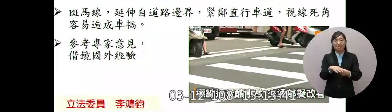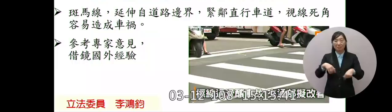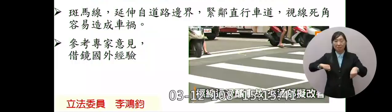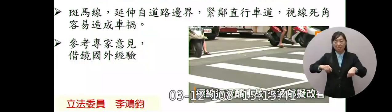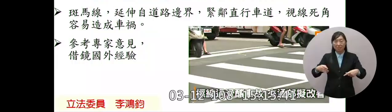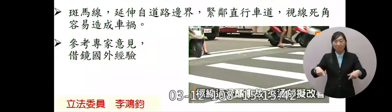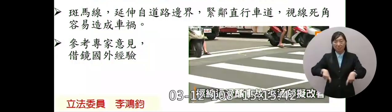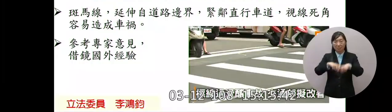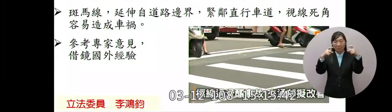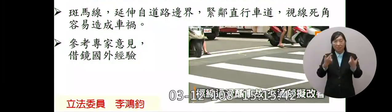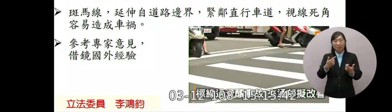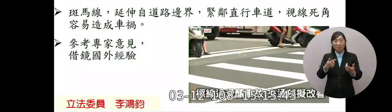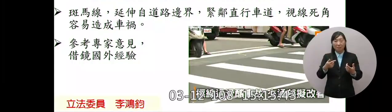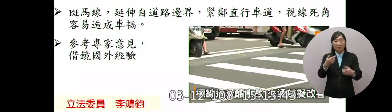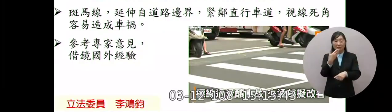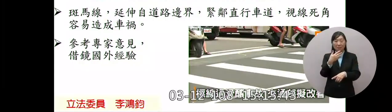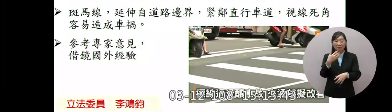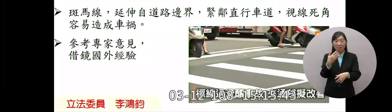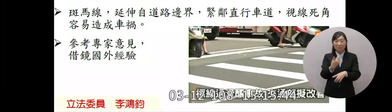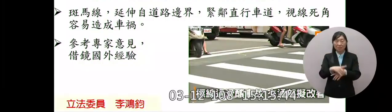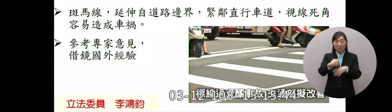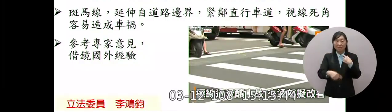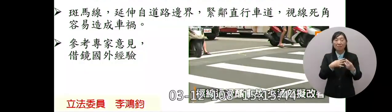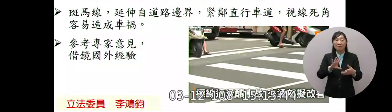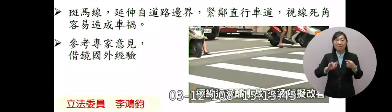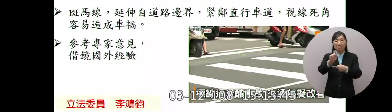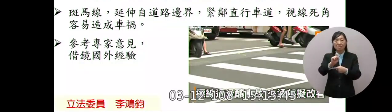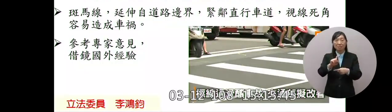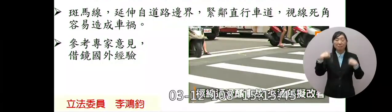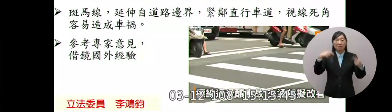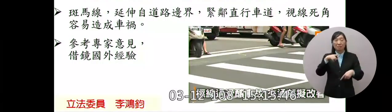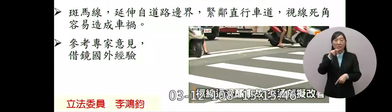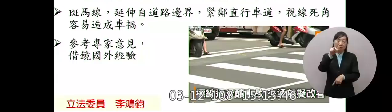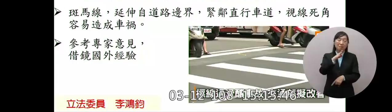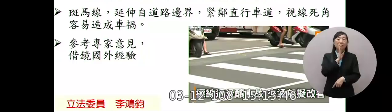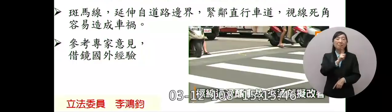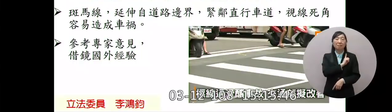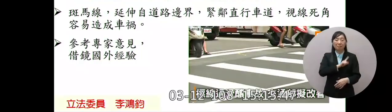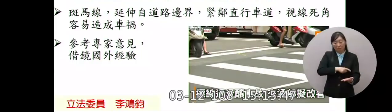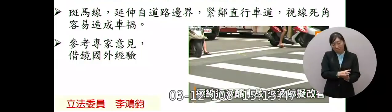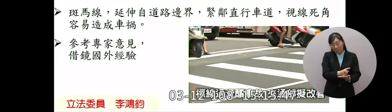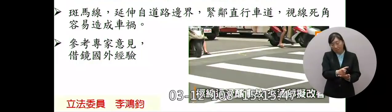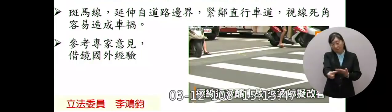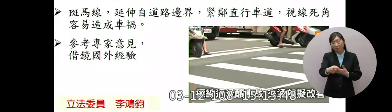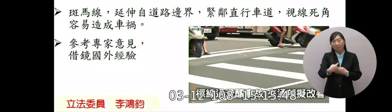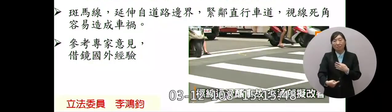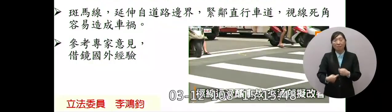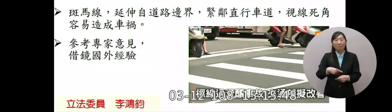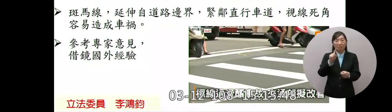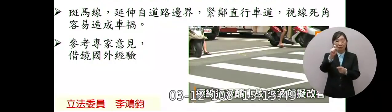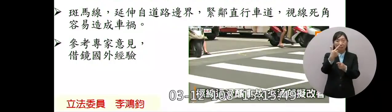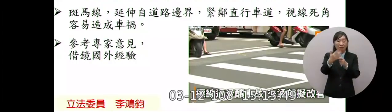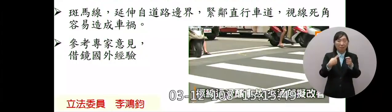有10%。首先我们看到的是自摔。这吼，我十六年前吼，16年前我就开了一个公听